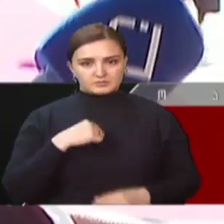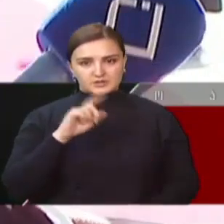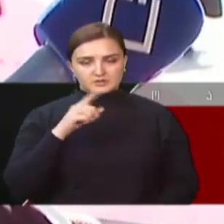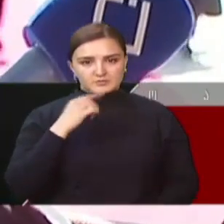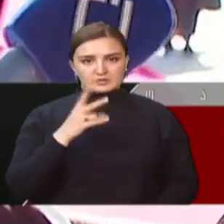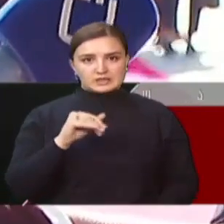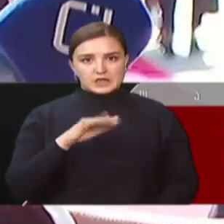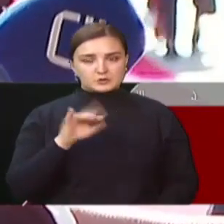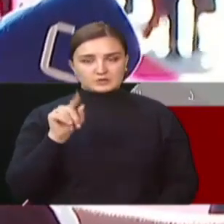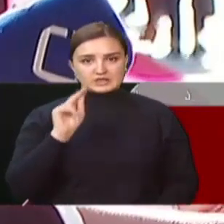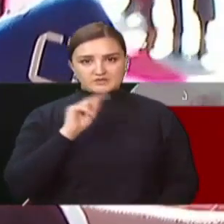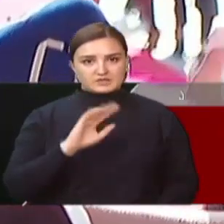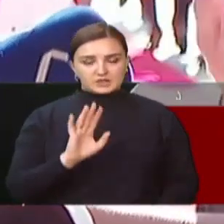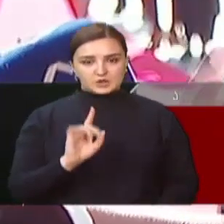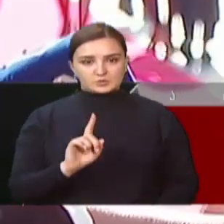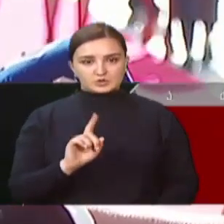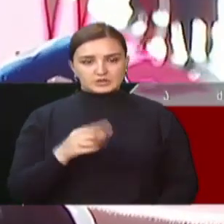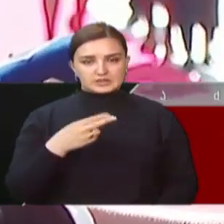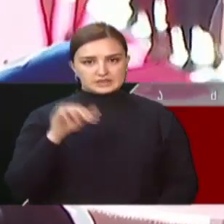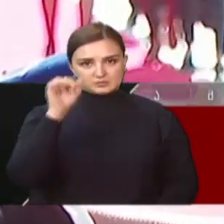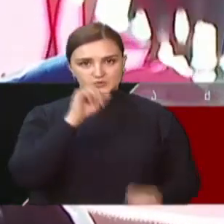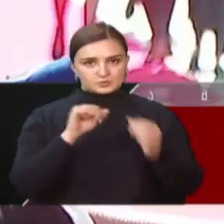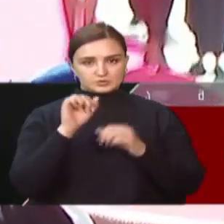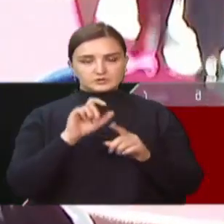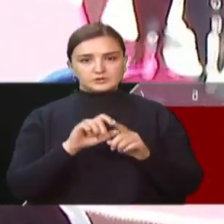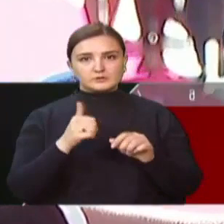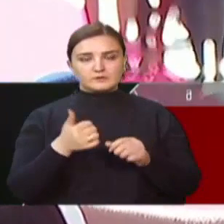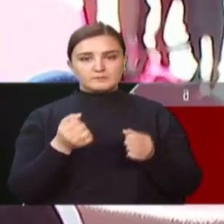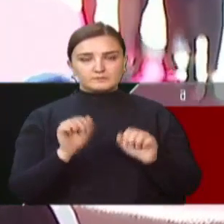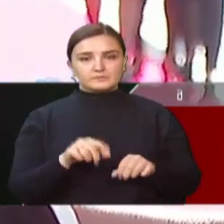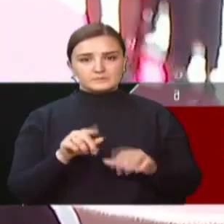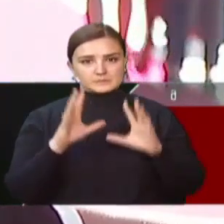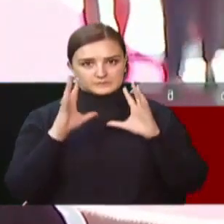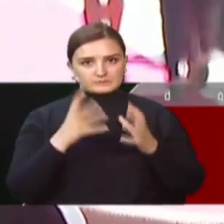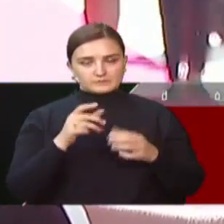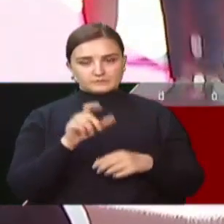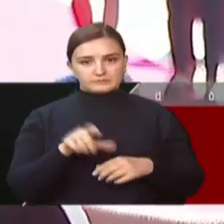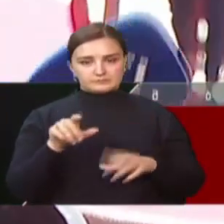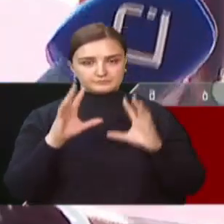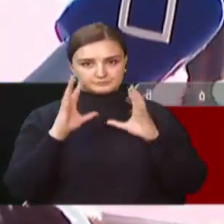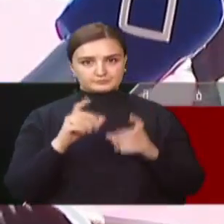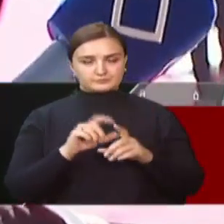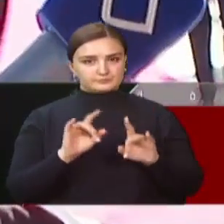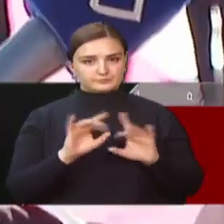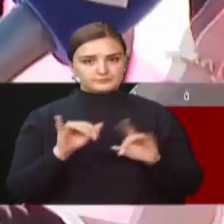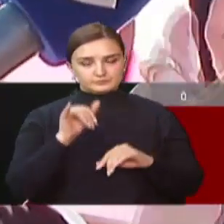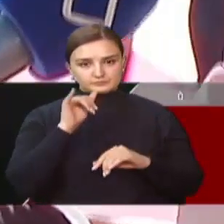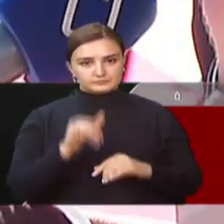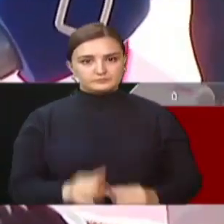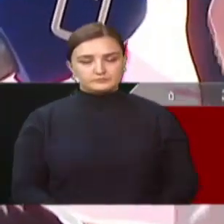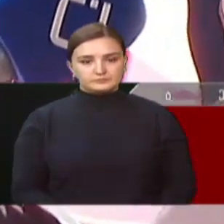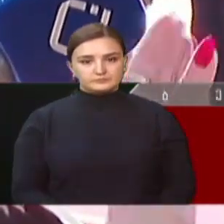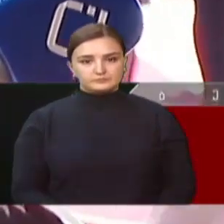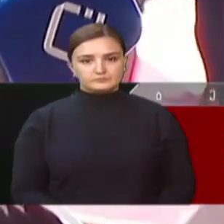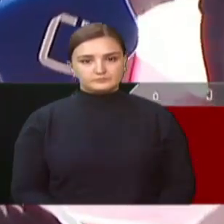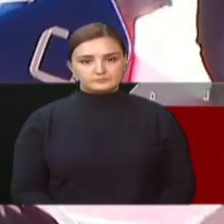ger davadana shouli, amis datskebash es ratkmunda absurdia. Kho amaze rogor sheileba seriozul adamian, seriozul comentarii găgeat, sunt magram. Cum lasă